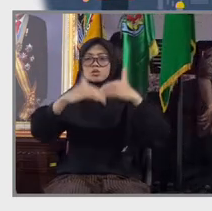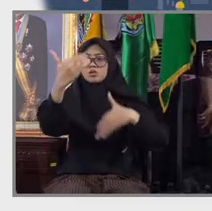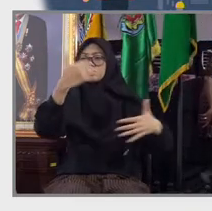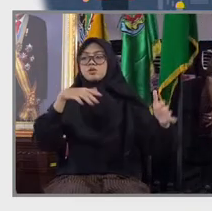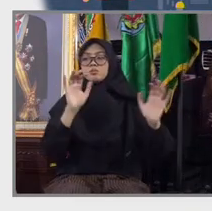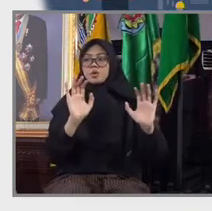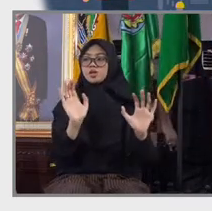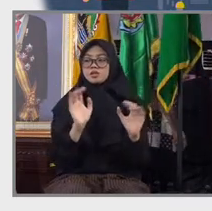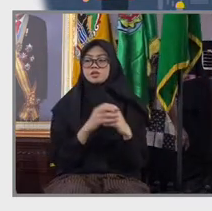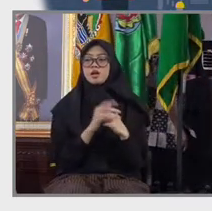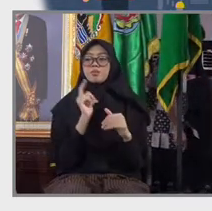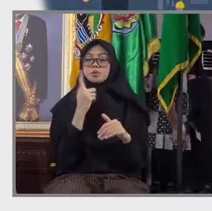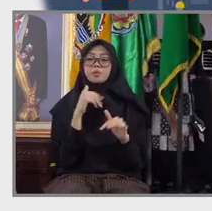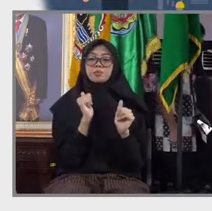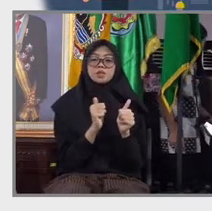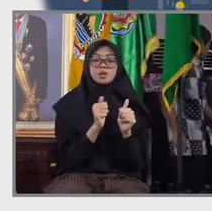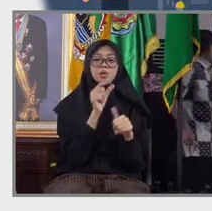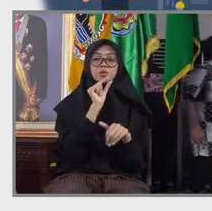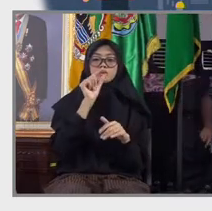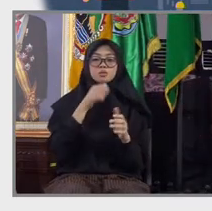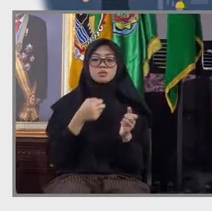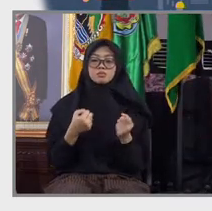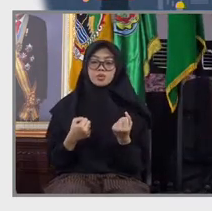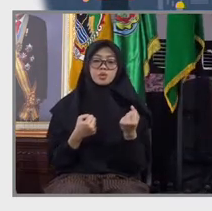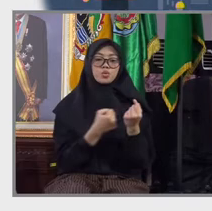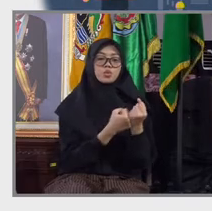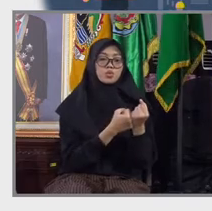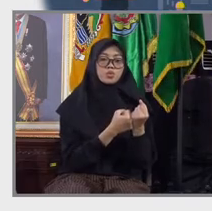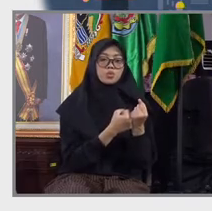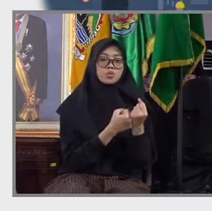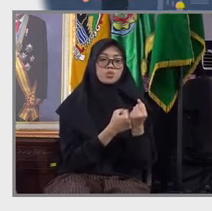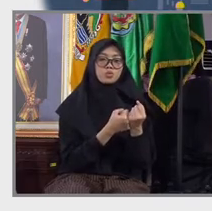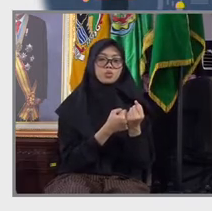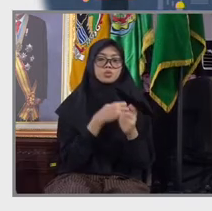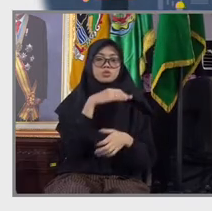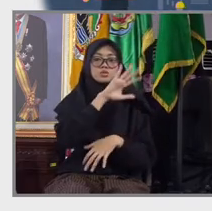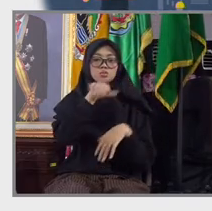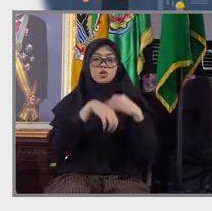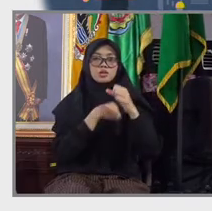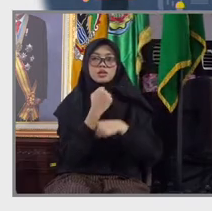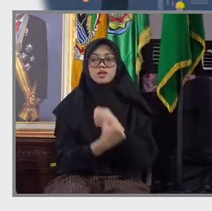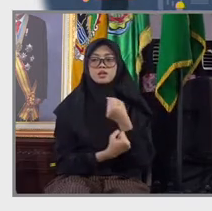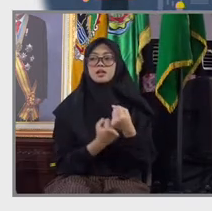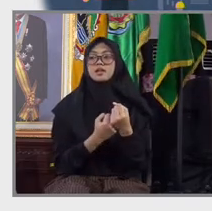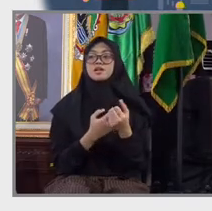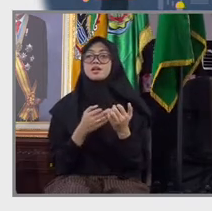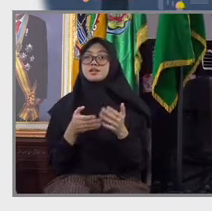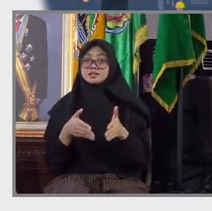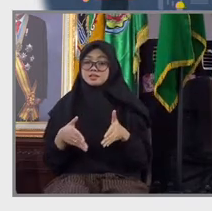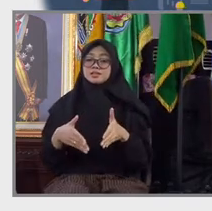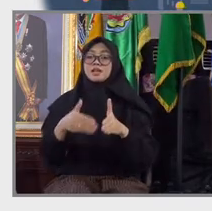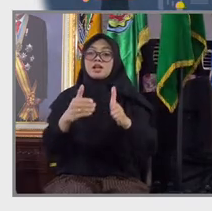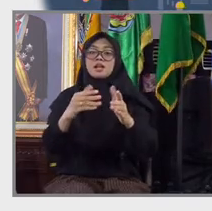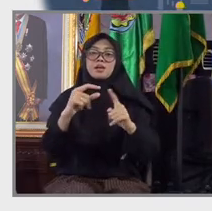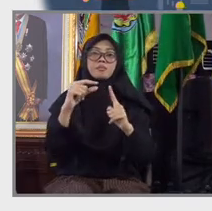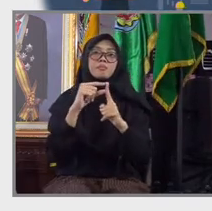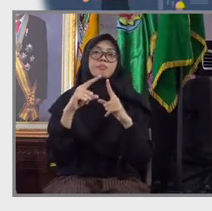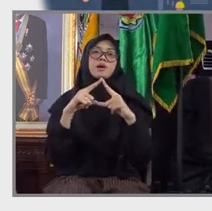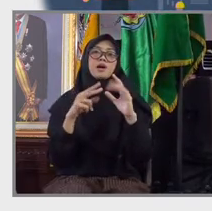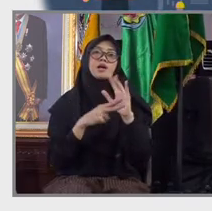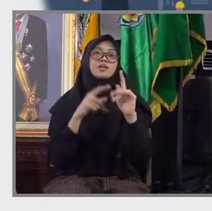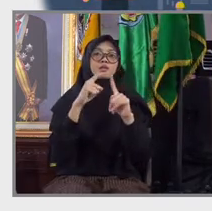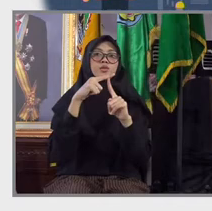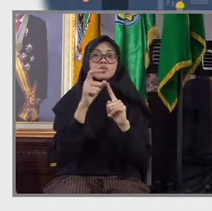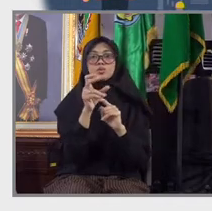kita persiapkan untuk bisa mendukung kelancaran kegiatan semuanya. Jalan akses Pantura ke KPI